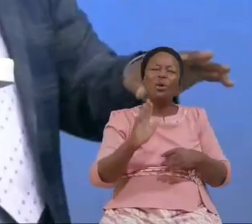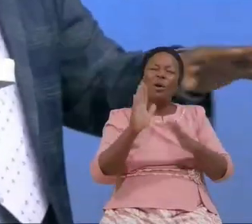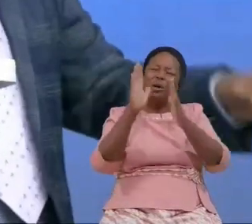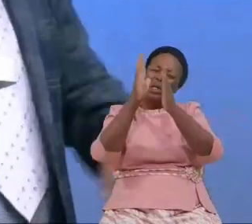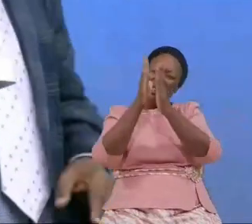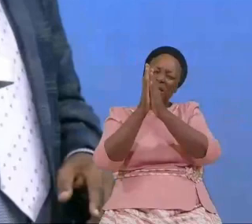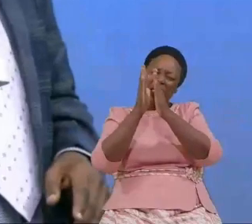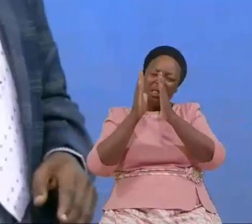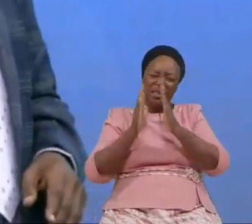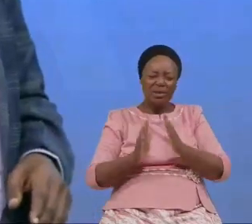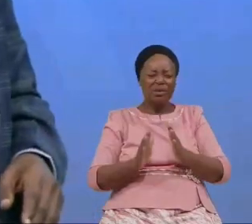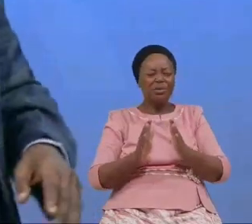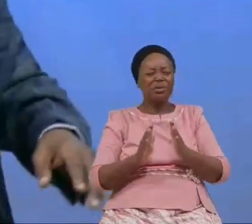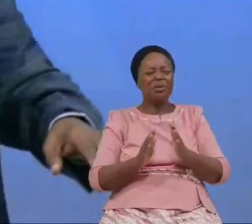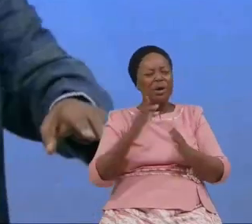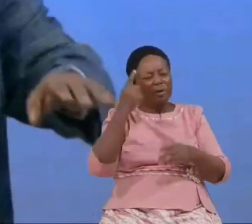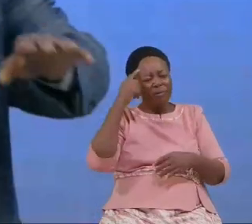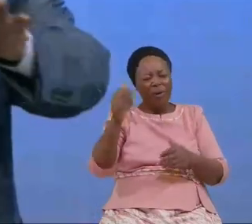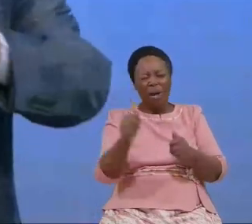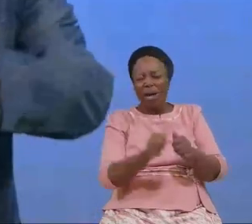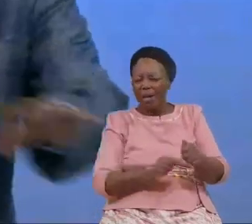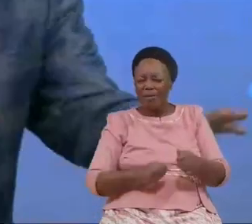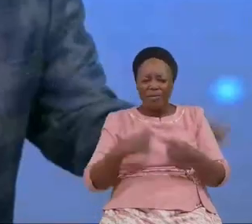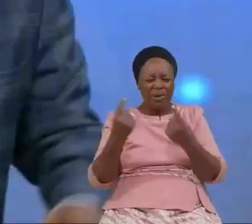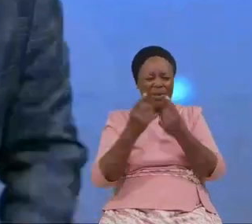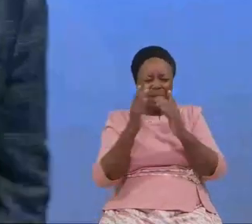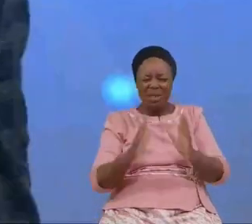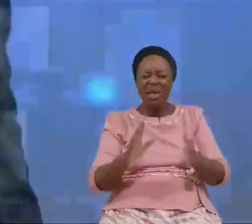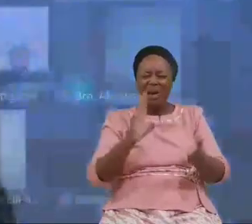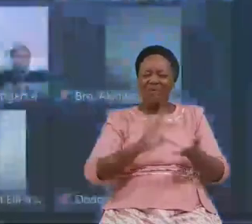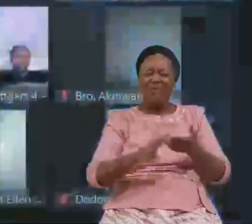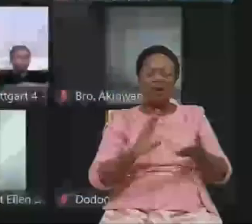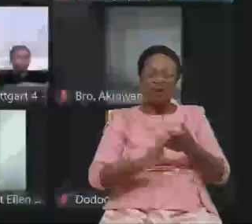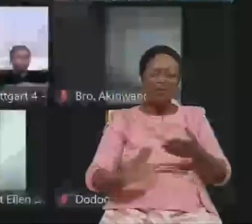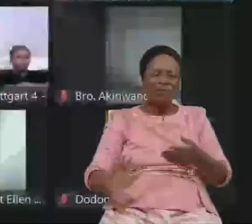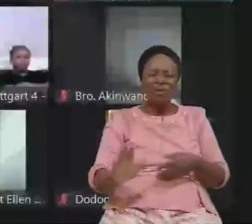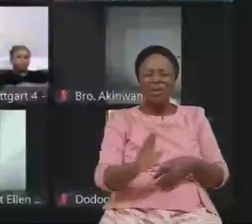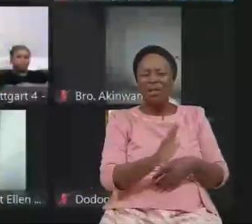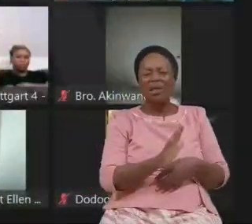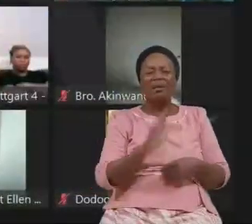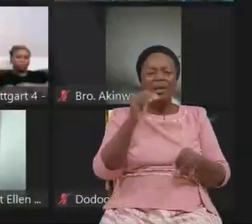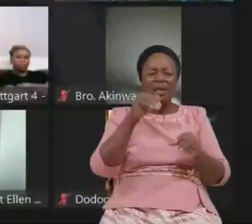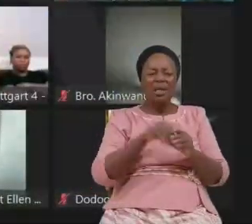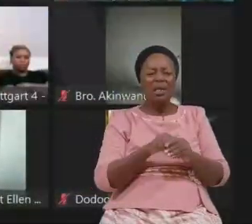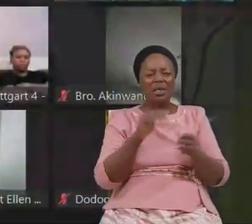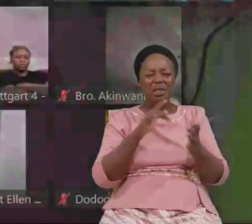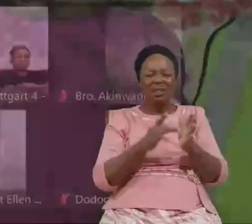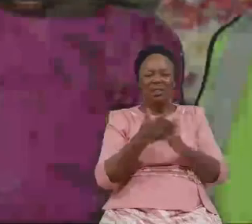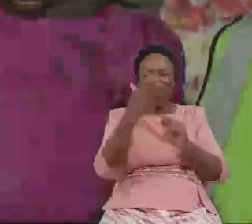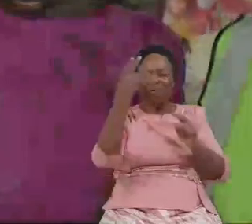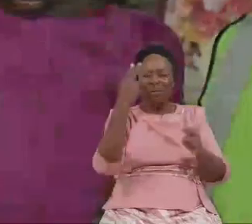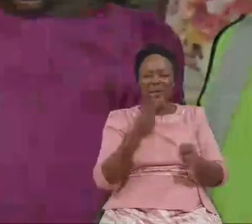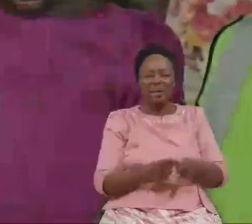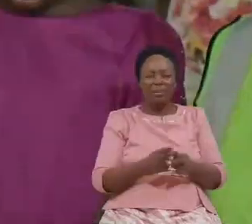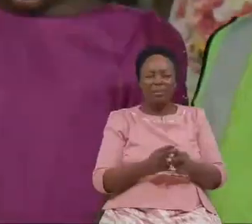pour chaque pêcheur pardonne les au nom de Jésus